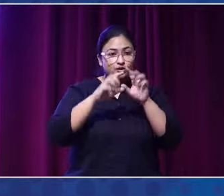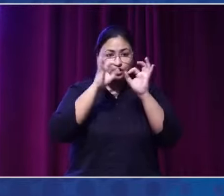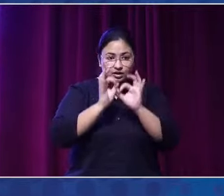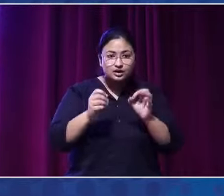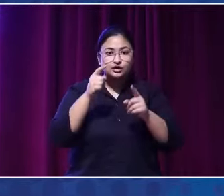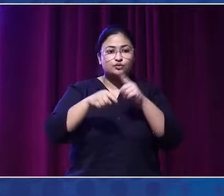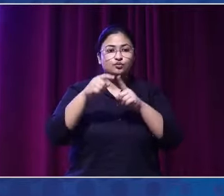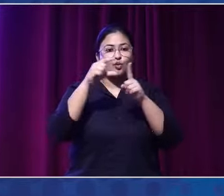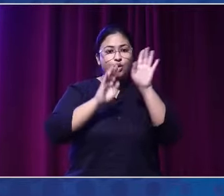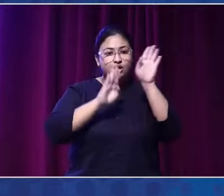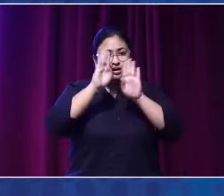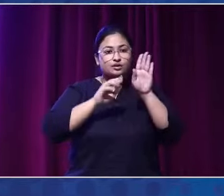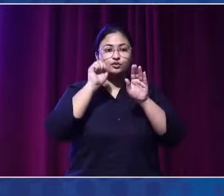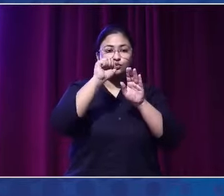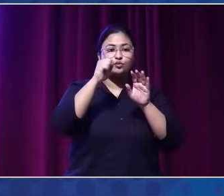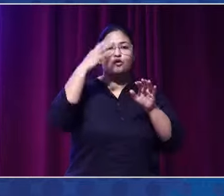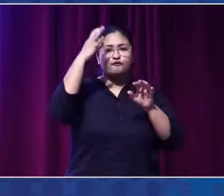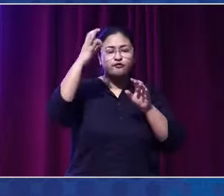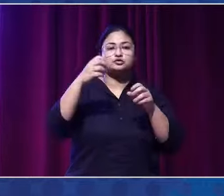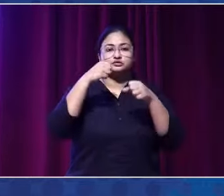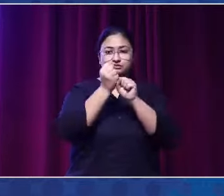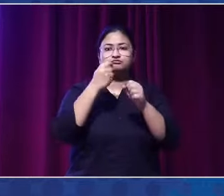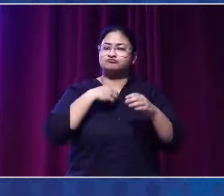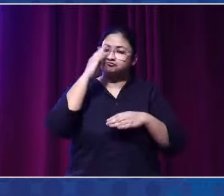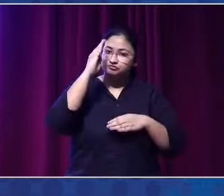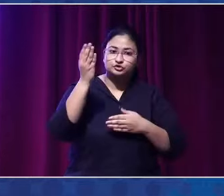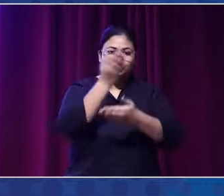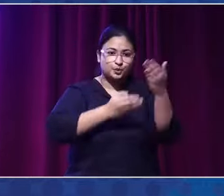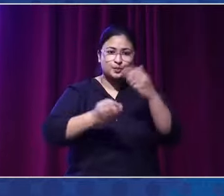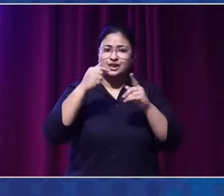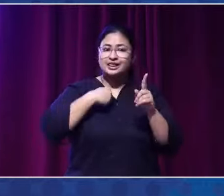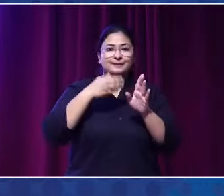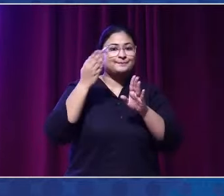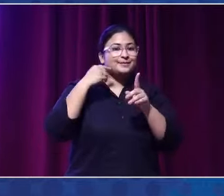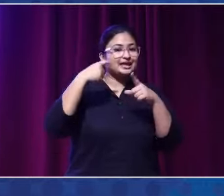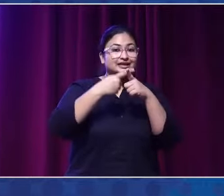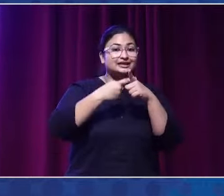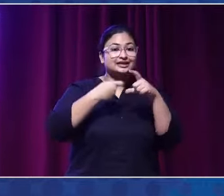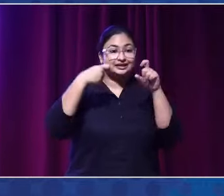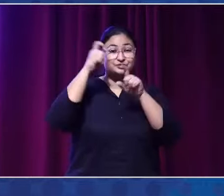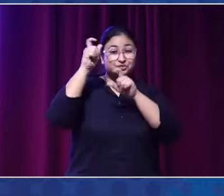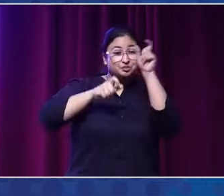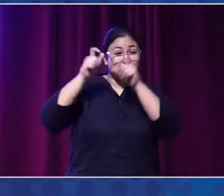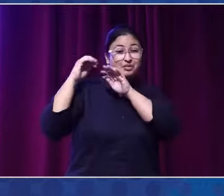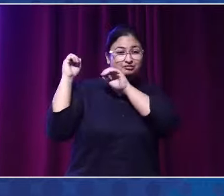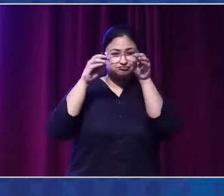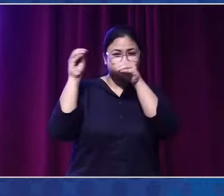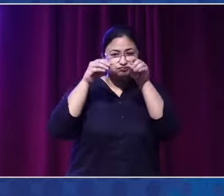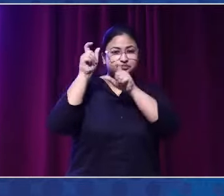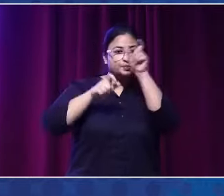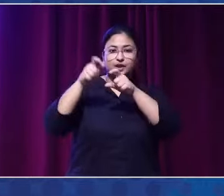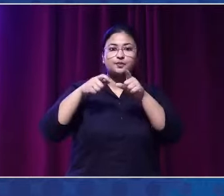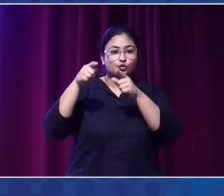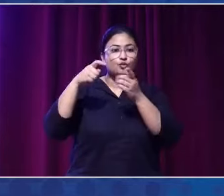फ्यूचर एंड वी सैल्यूट ऑल ऑफ देम। वी चेंज द पॉलिसी फॉर कश्मीरी माइग्रेंट्स सो दैट दे कैन ऑल्सो वोट एंड देयर वोटिंग वॉज